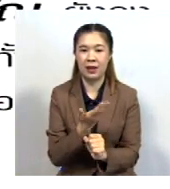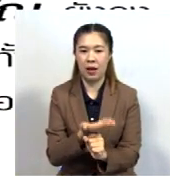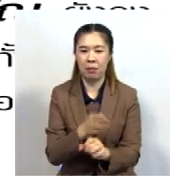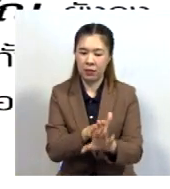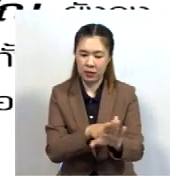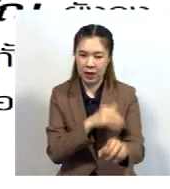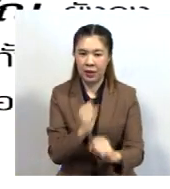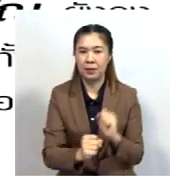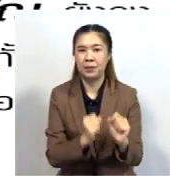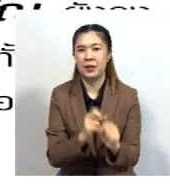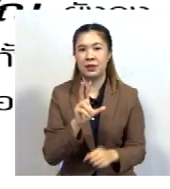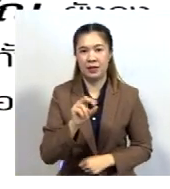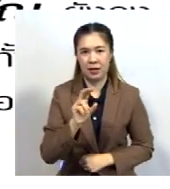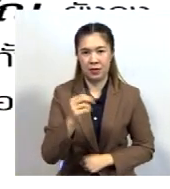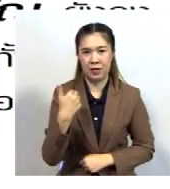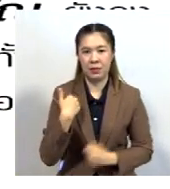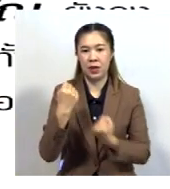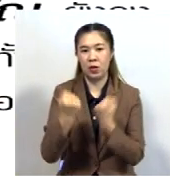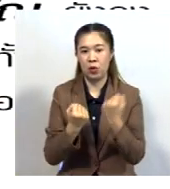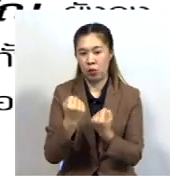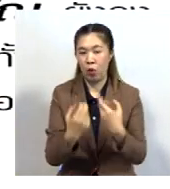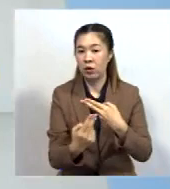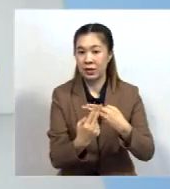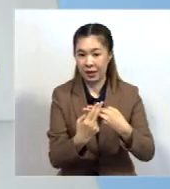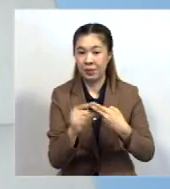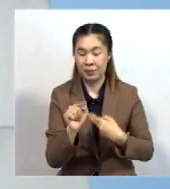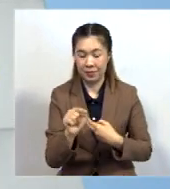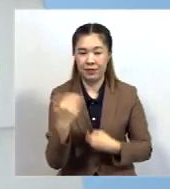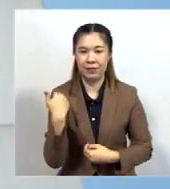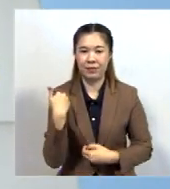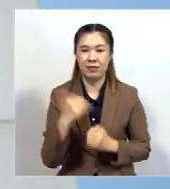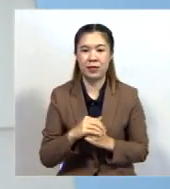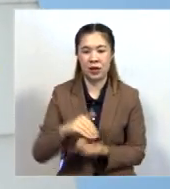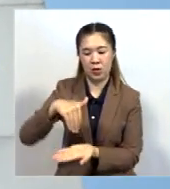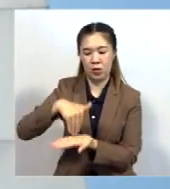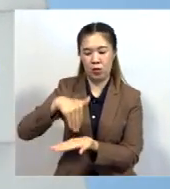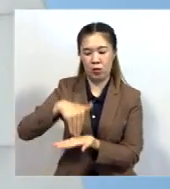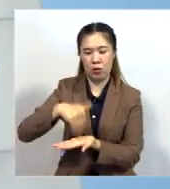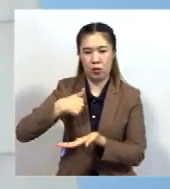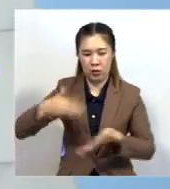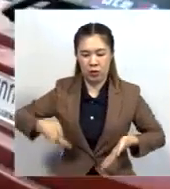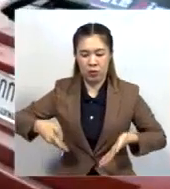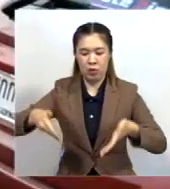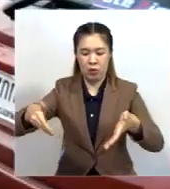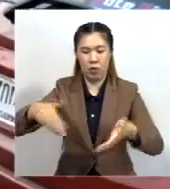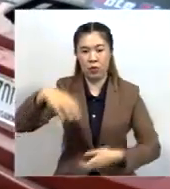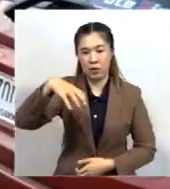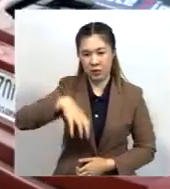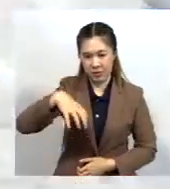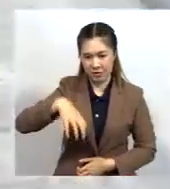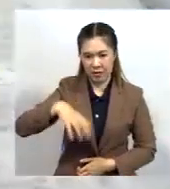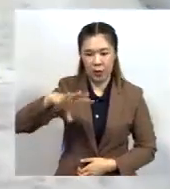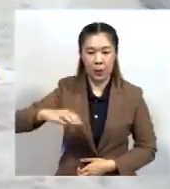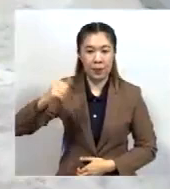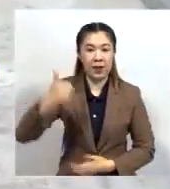ว่า30ปีและเป็นผู้จำหน่ายเชฟโรเลตมากว่า12ปีมีโชว์รูมตั้งอยู่ริมถนนเพชรเกษมหมู่5ตำบลสามเรือนอำเ